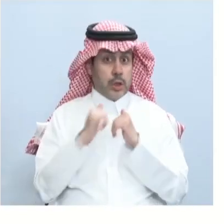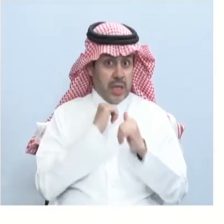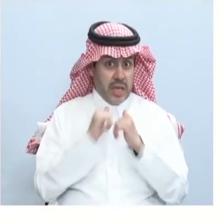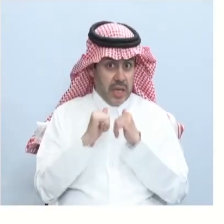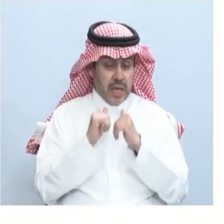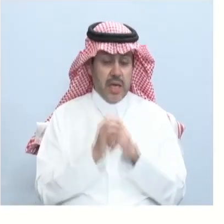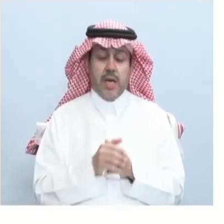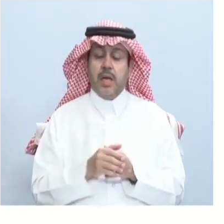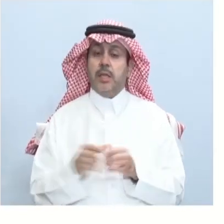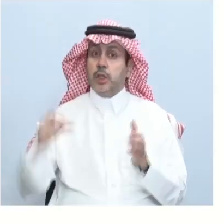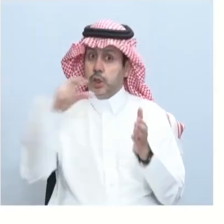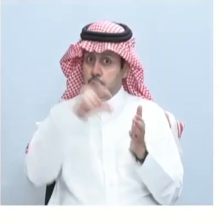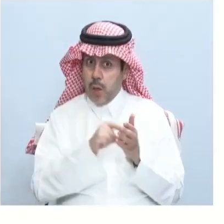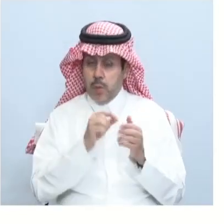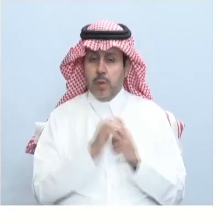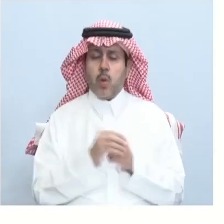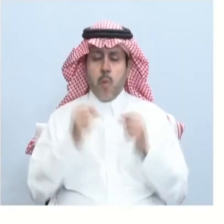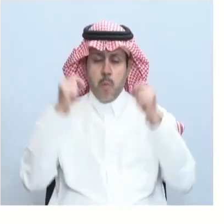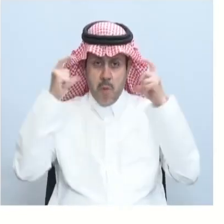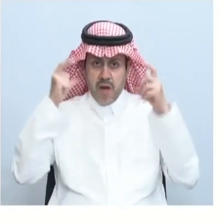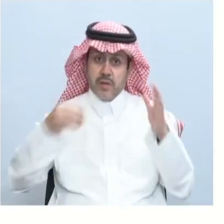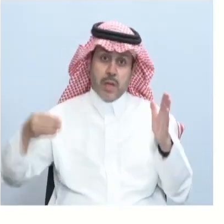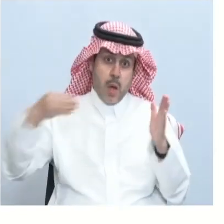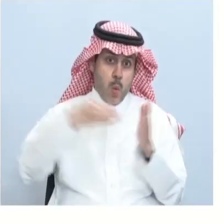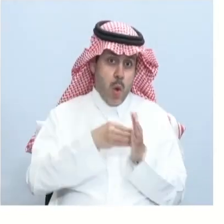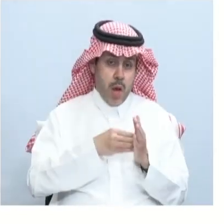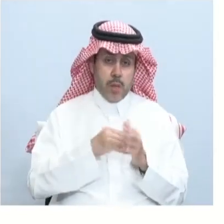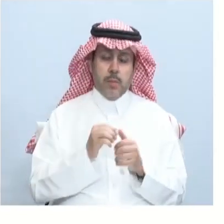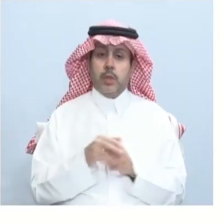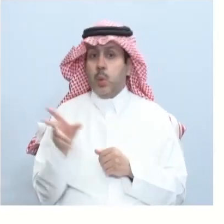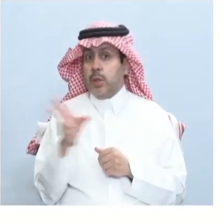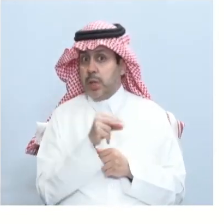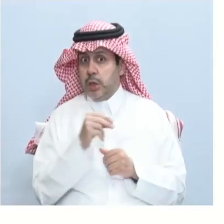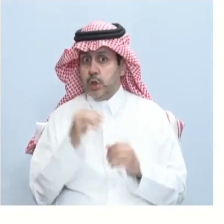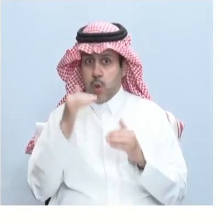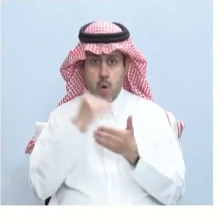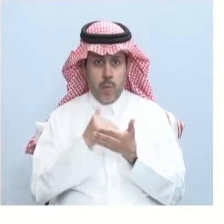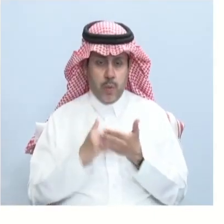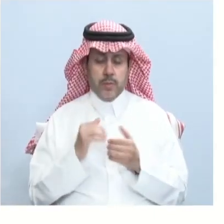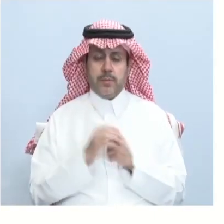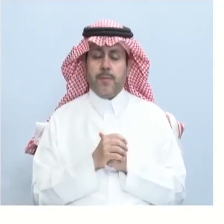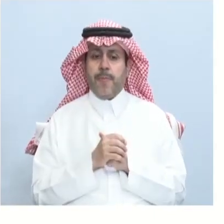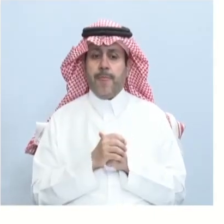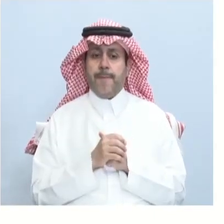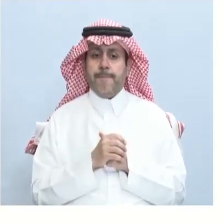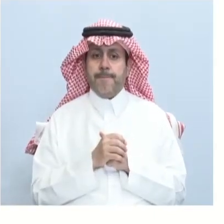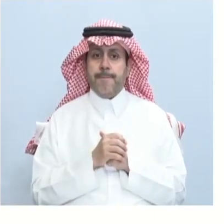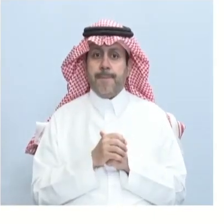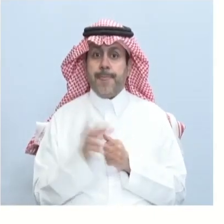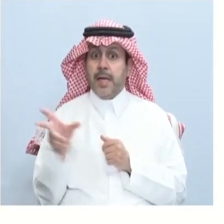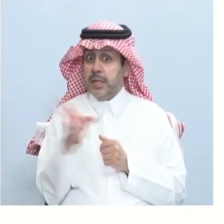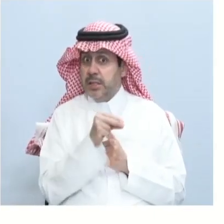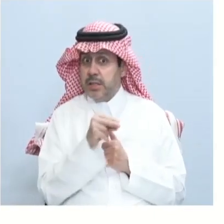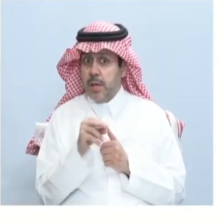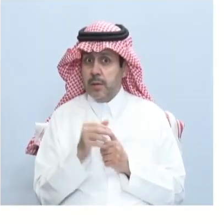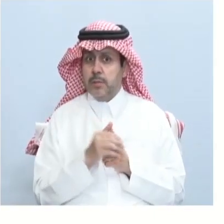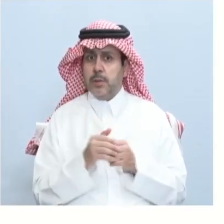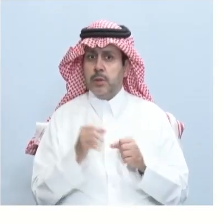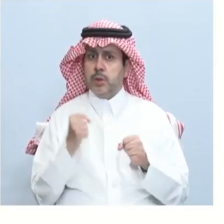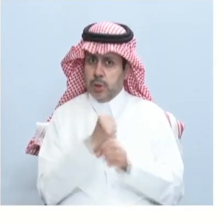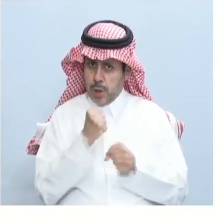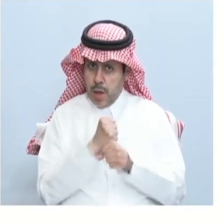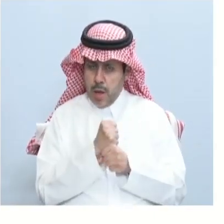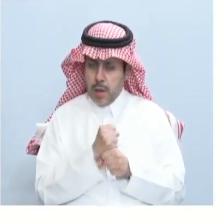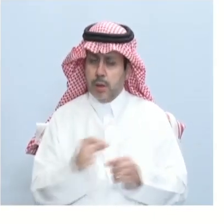المناسبه ومعرفه عواقب الامور ومالها حتى ما النتيجه حتى تتحقق